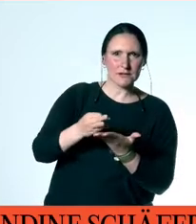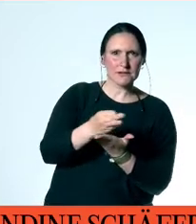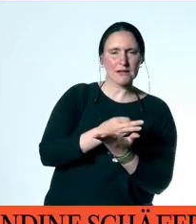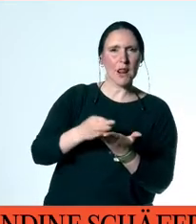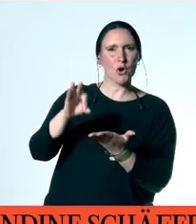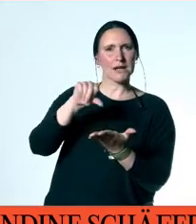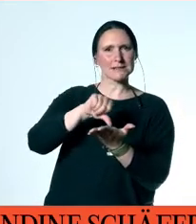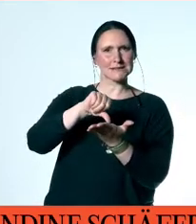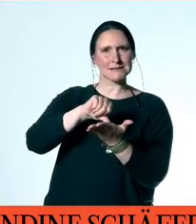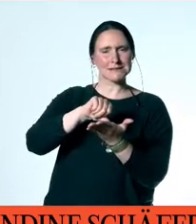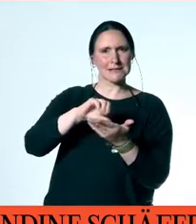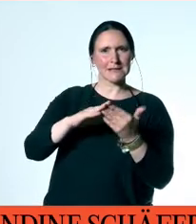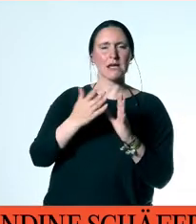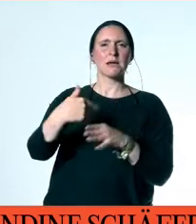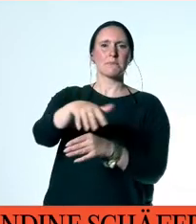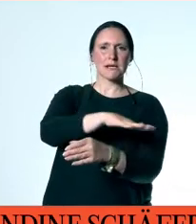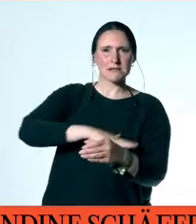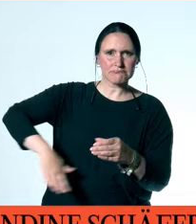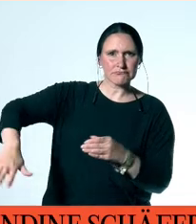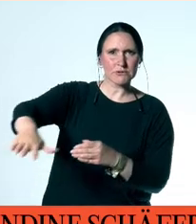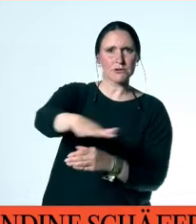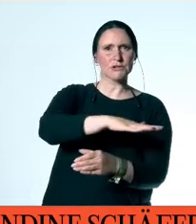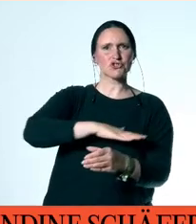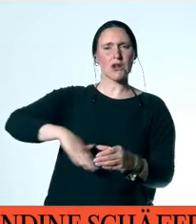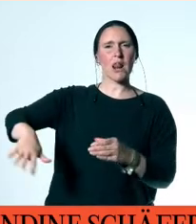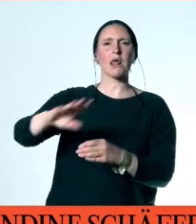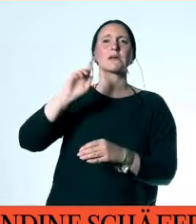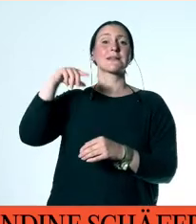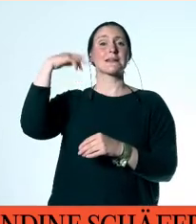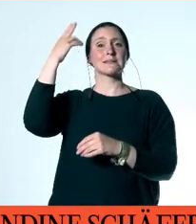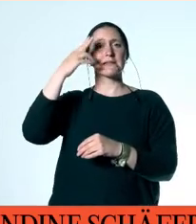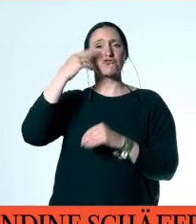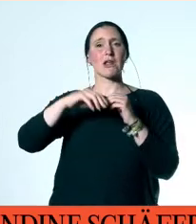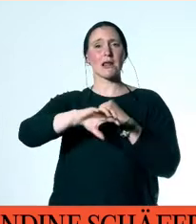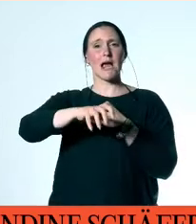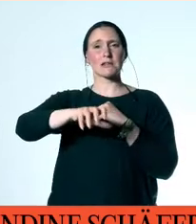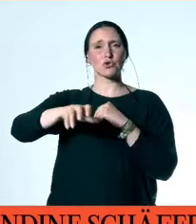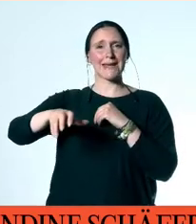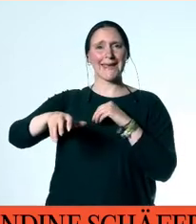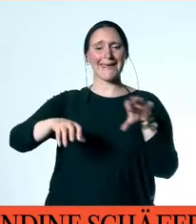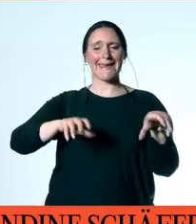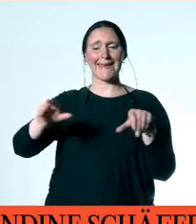Wir finden uns also zusammen zu einzelnen Themenfragen.